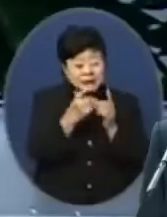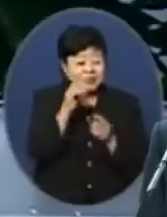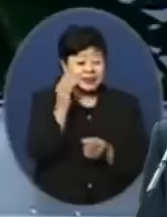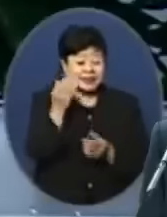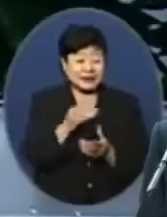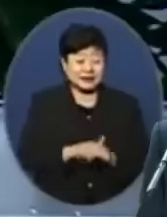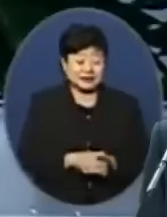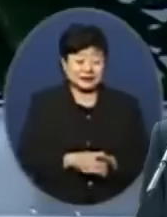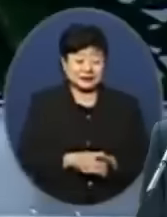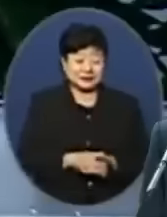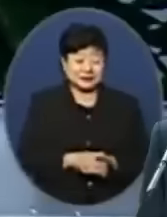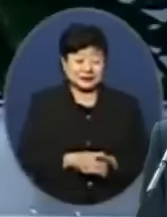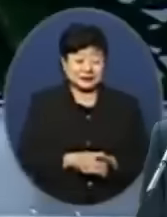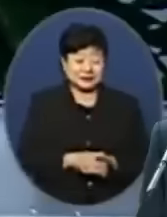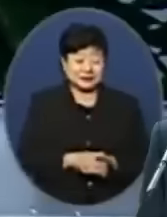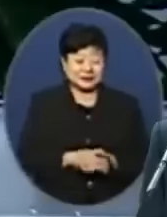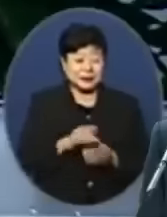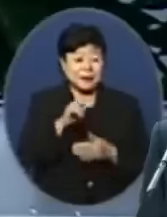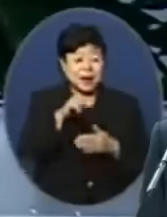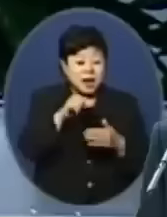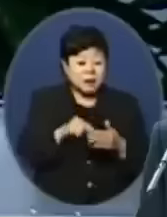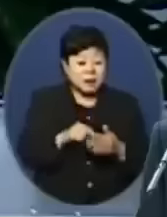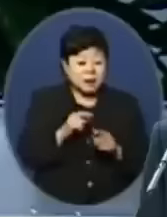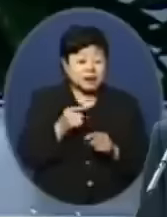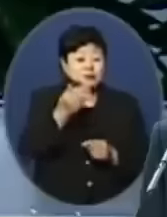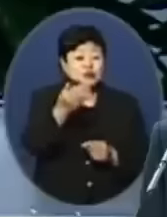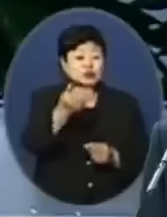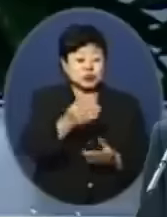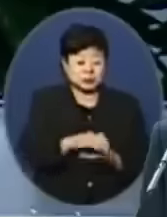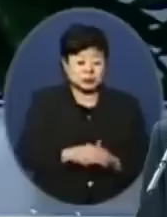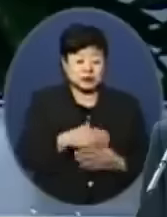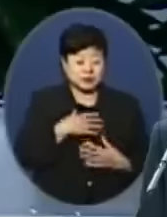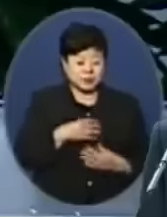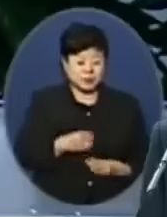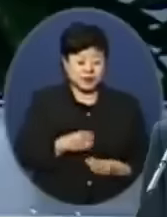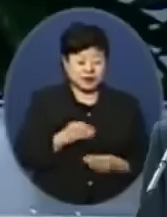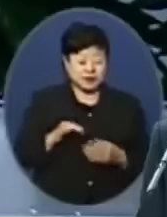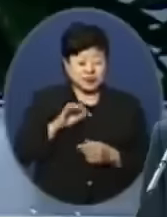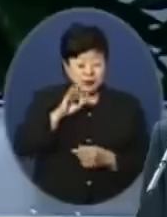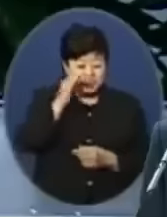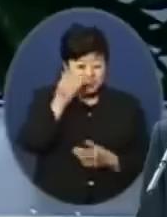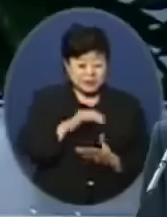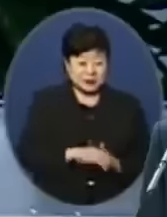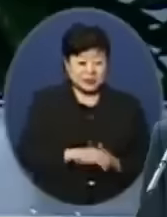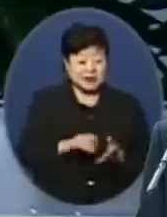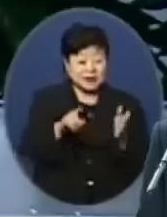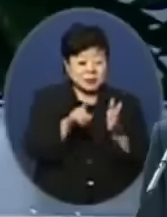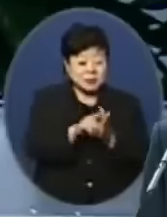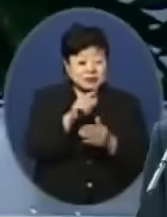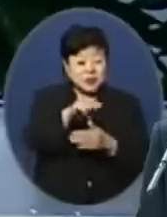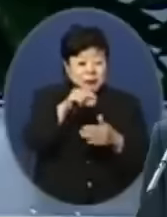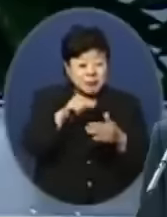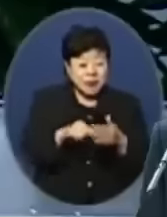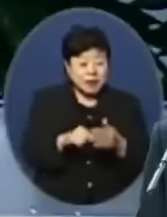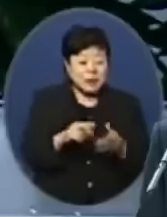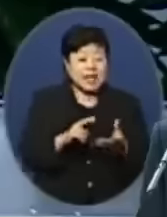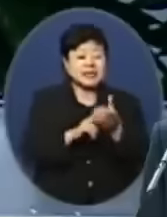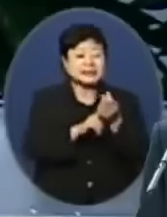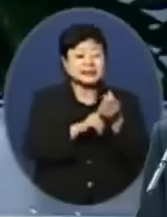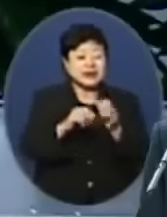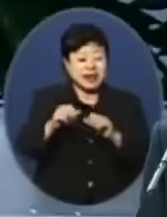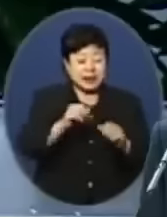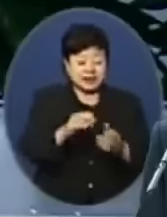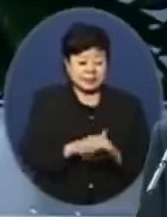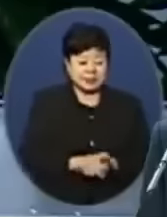것이다, 그렇게 마음속에 말씀이 들어와서 그 다음 평안이 넘쳐나면 그 믿음이 마음속에 기적을 행하게